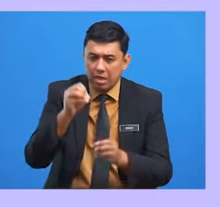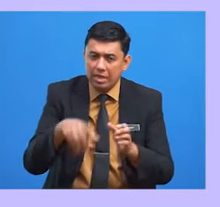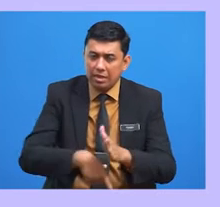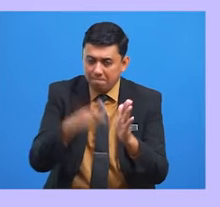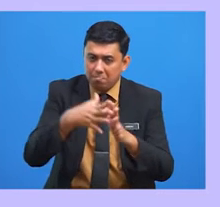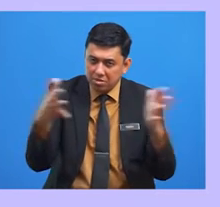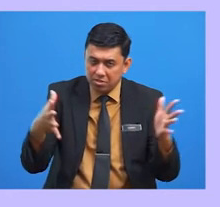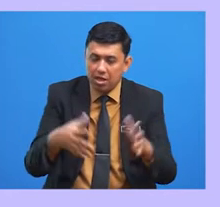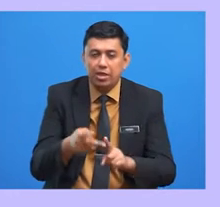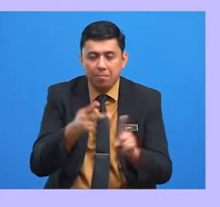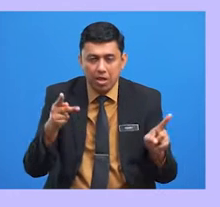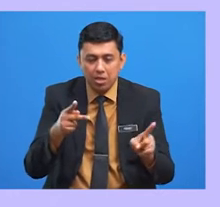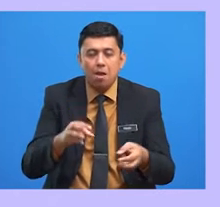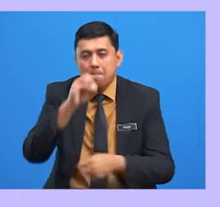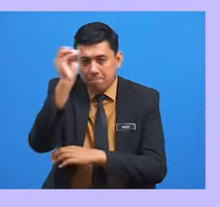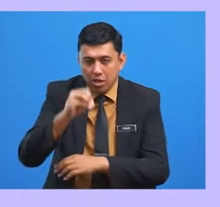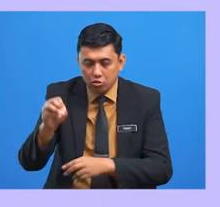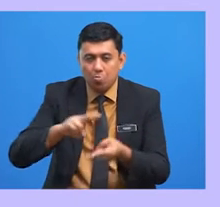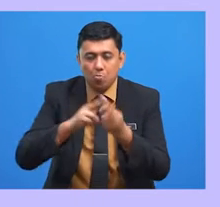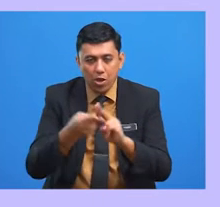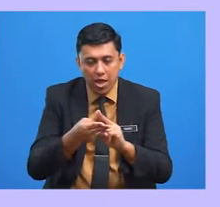perubahan kuantiti.